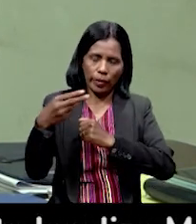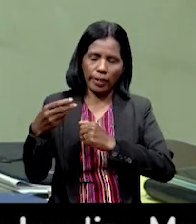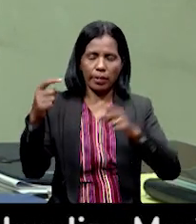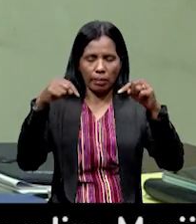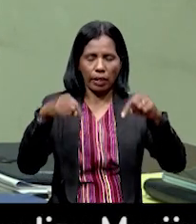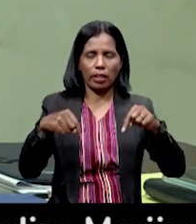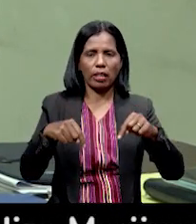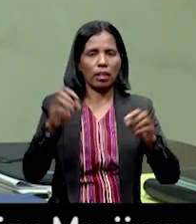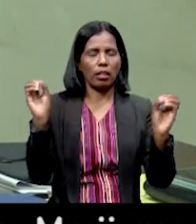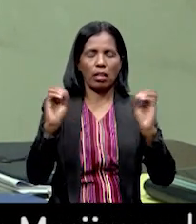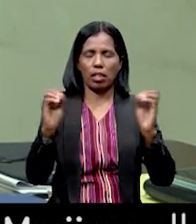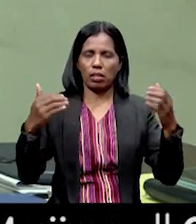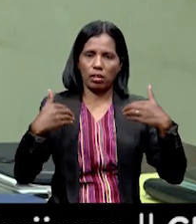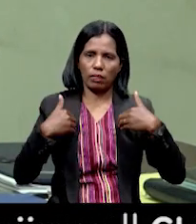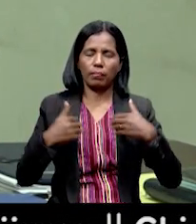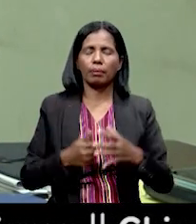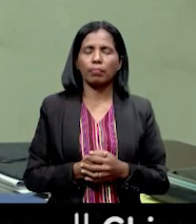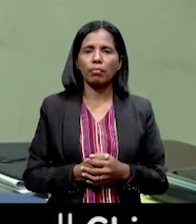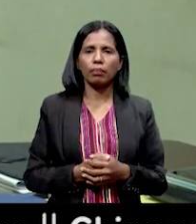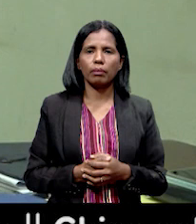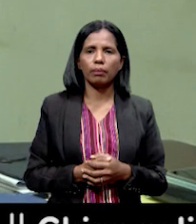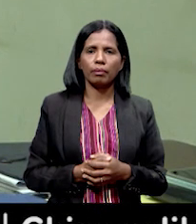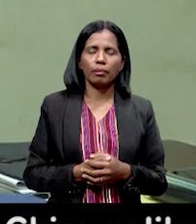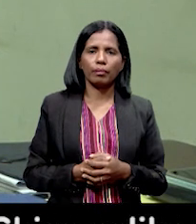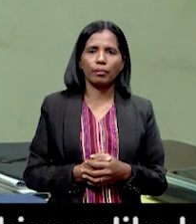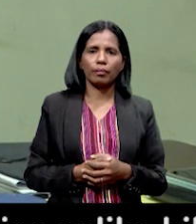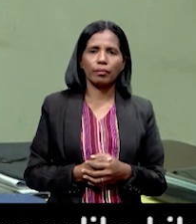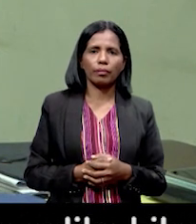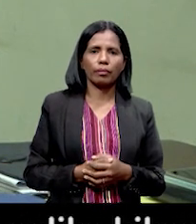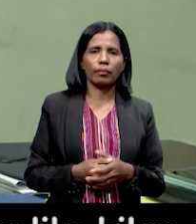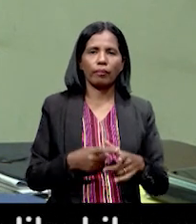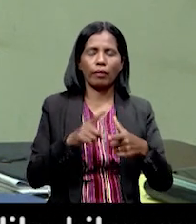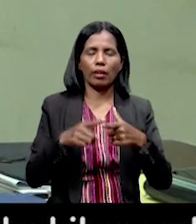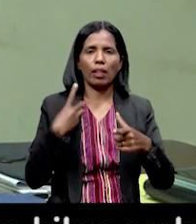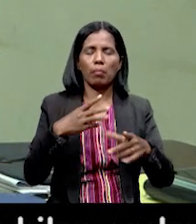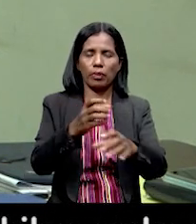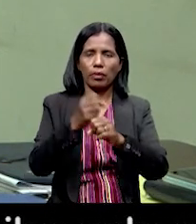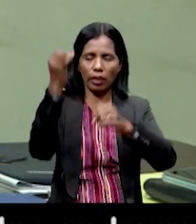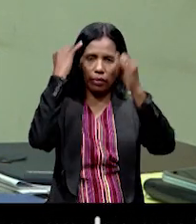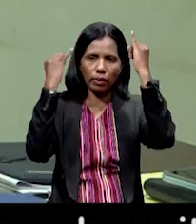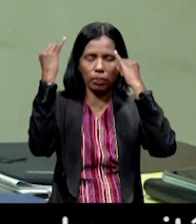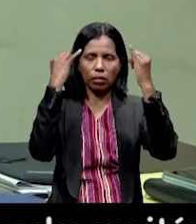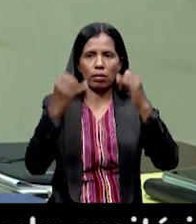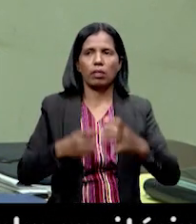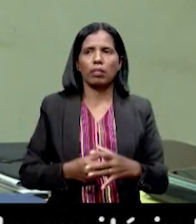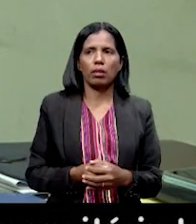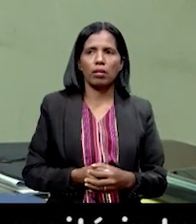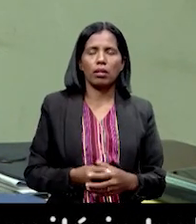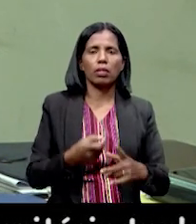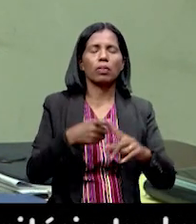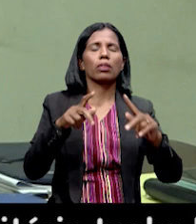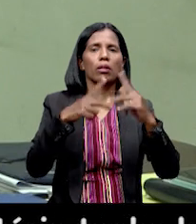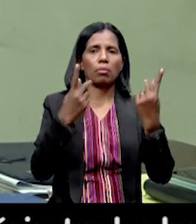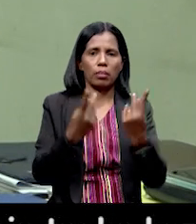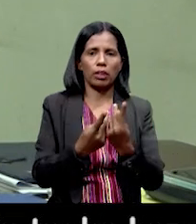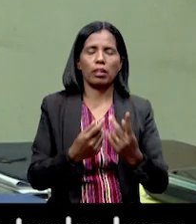sirne minus i faktores ida tang maka ami recolhe informasang si parte companhia distribuidores